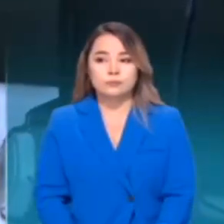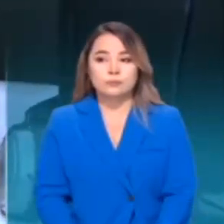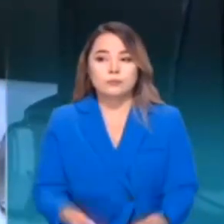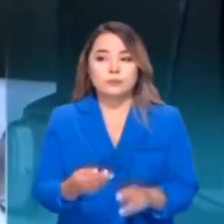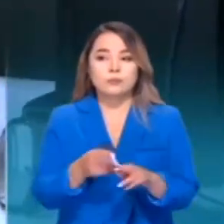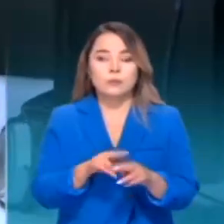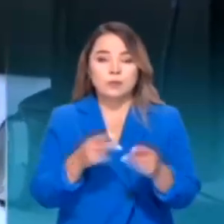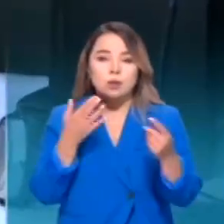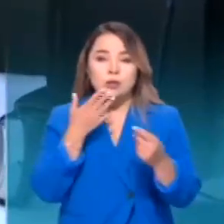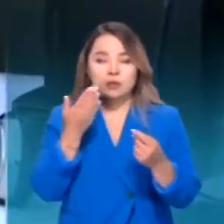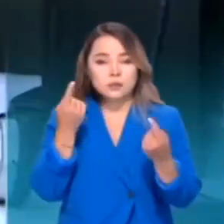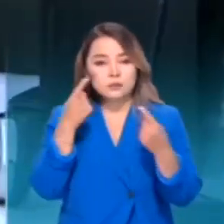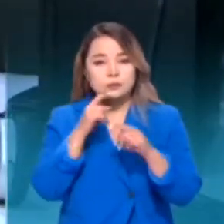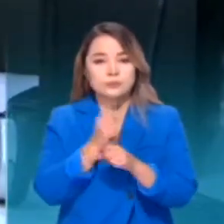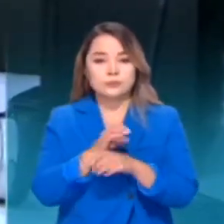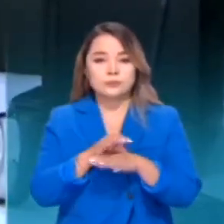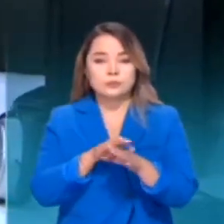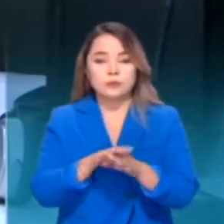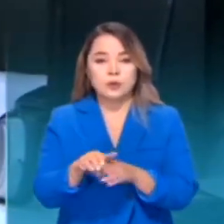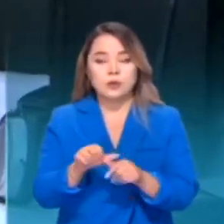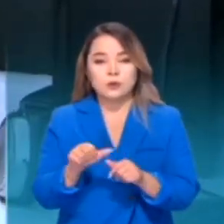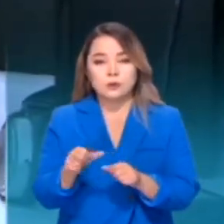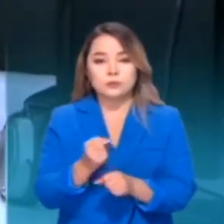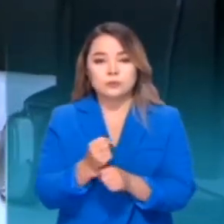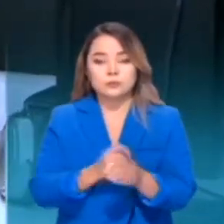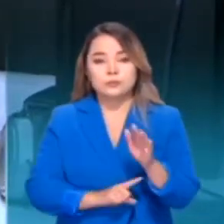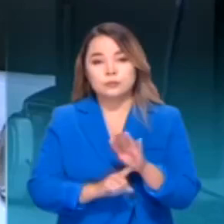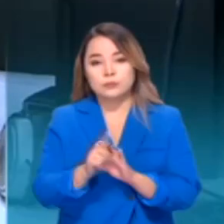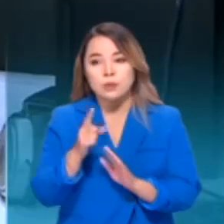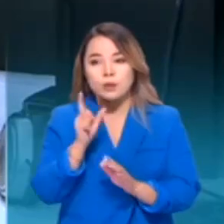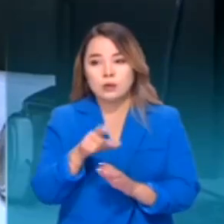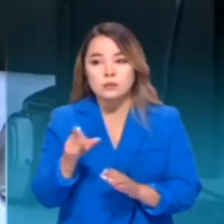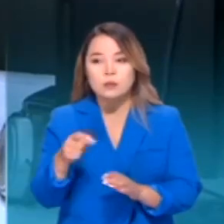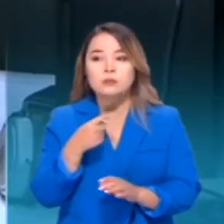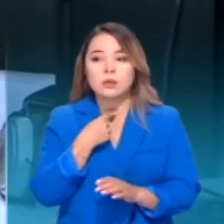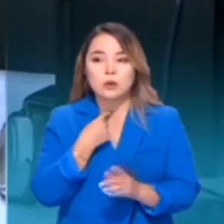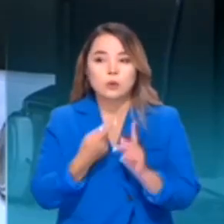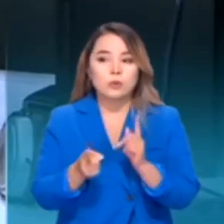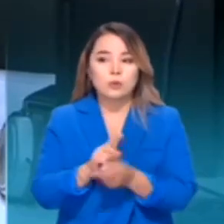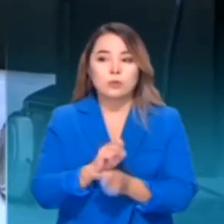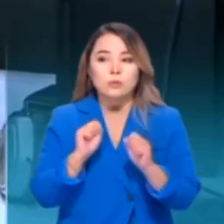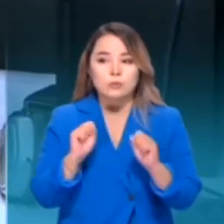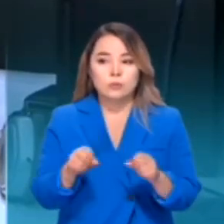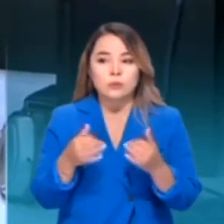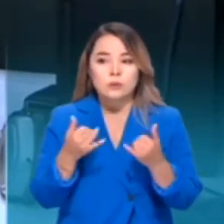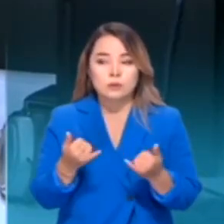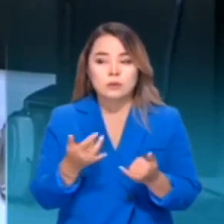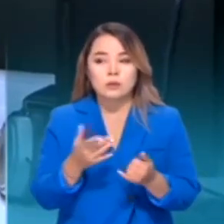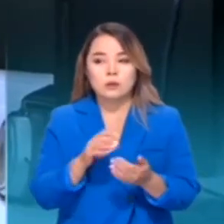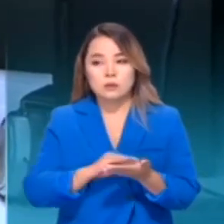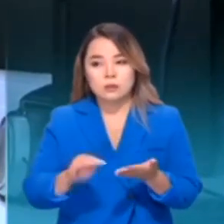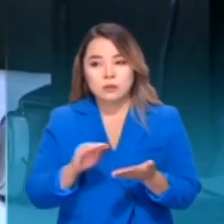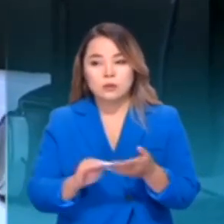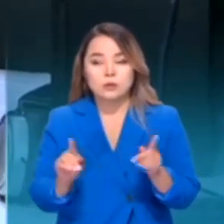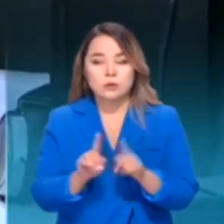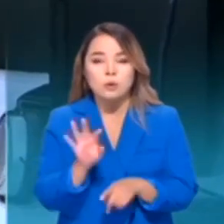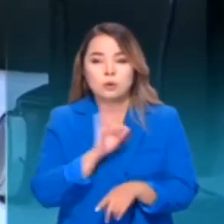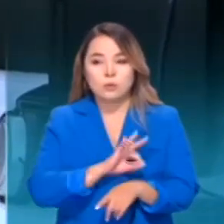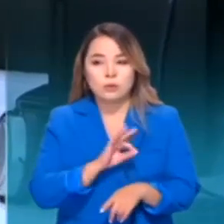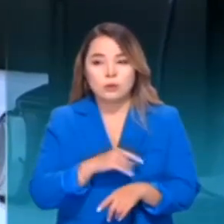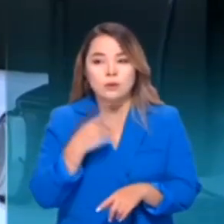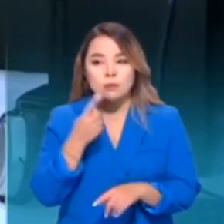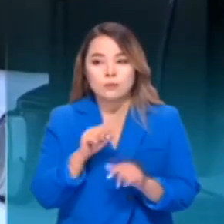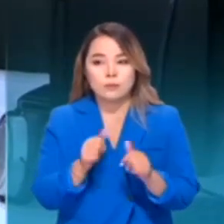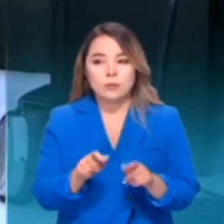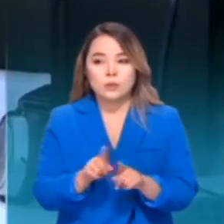Бұл жасанды интеллект жасап шығарған туынды. Одан бөлек түрлі қосымшалар адамның түрін, дауысын өзгерте алады. Салдарынан ғаламтор беттерінде жалған фото мен бейнелер